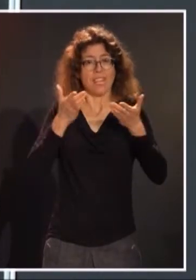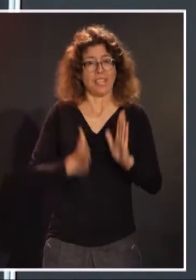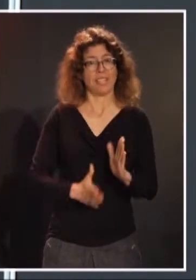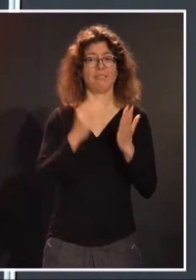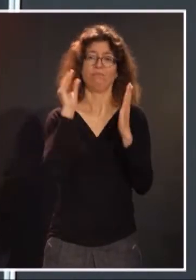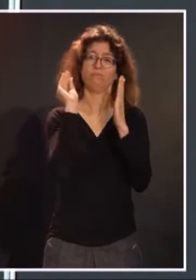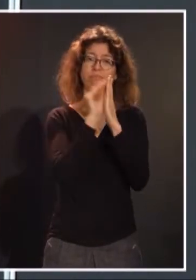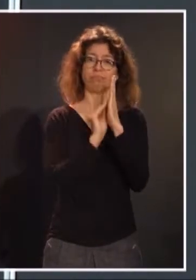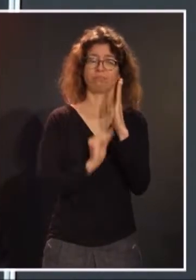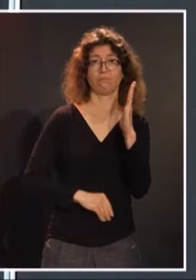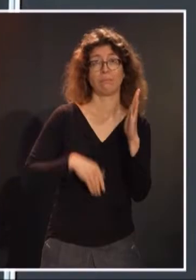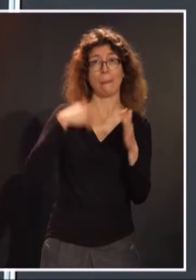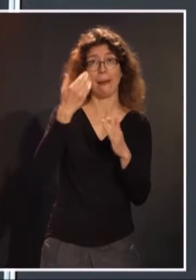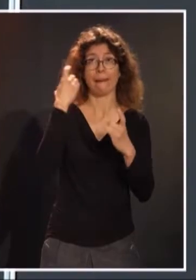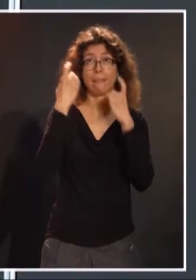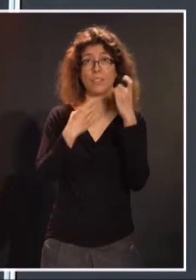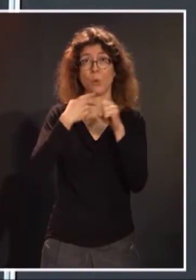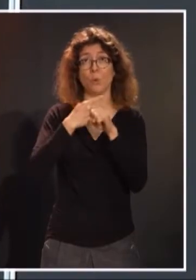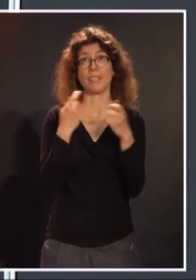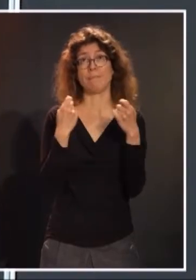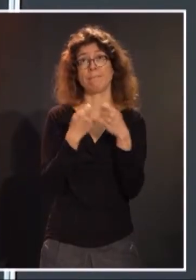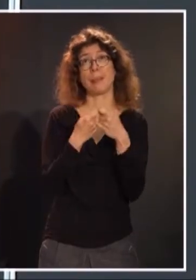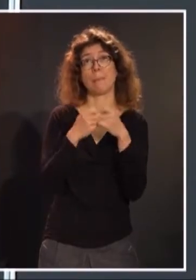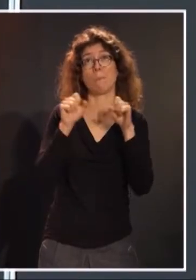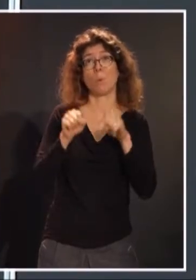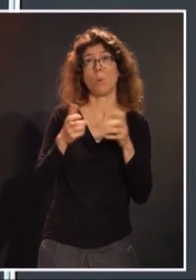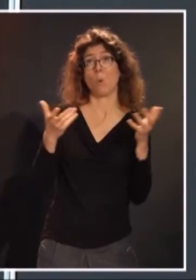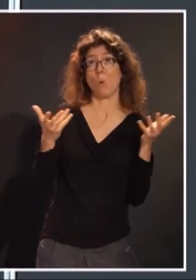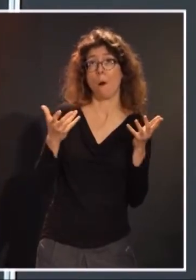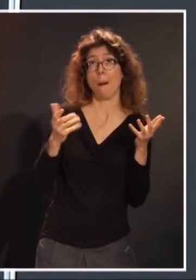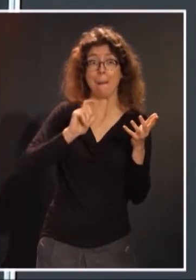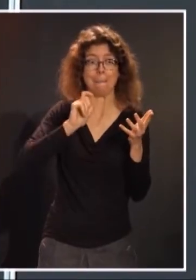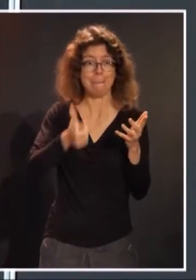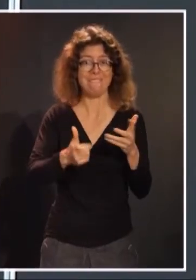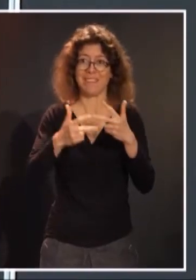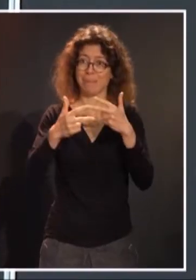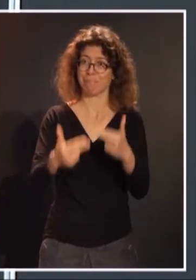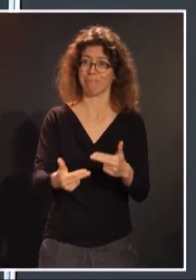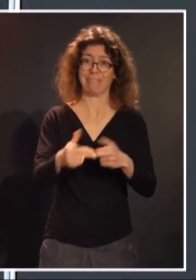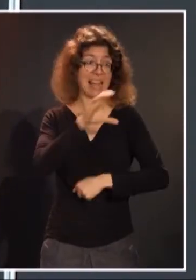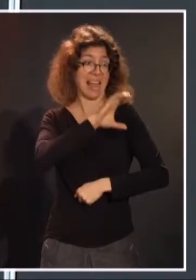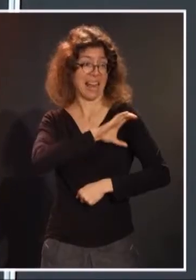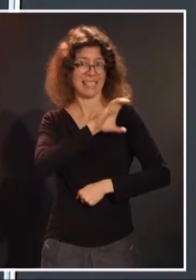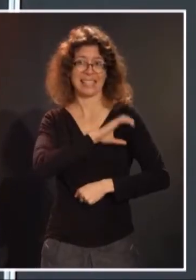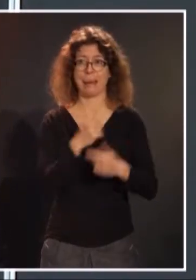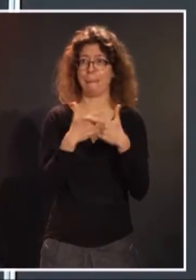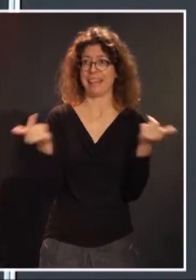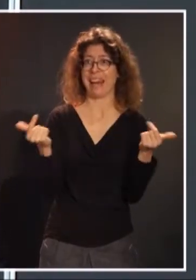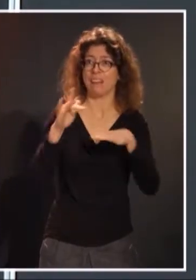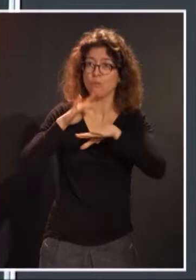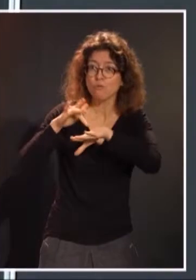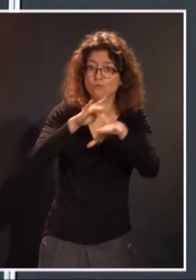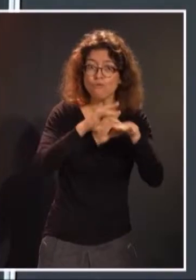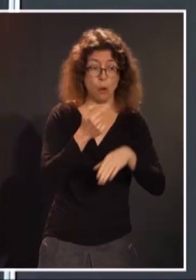des outils et on va devoir passer par une étape d'essai de matériel pour voir si l'enfant parvient à prendre